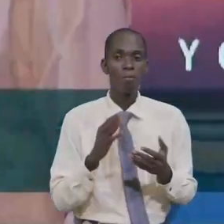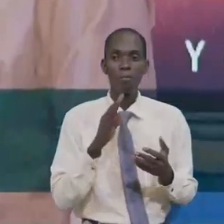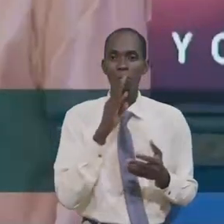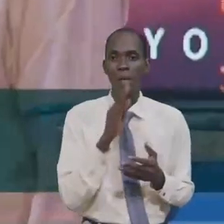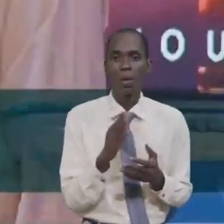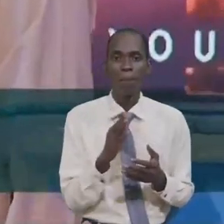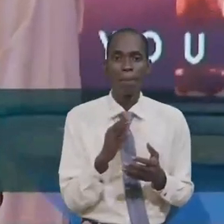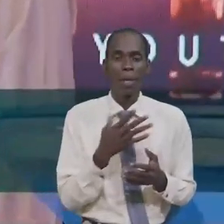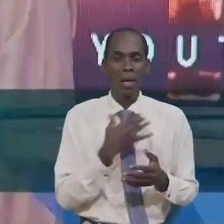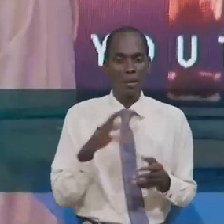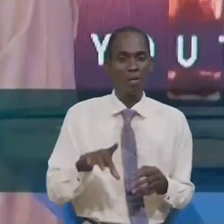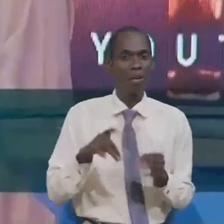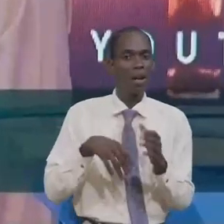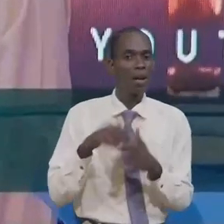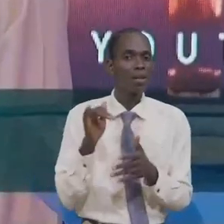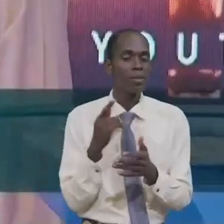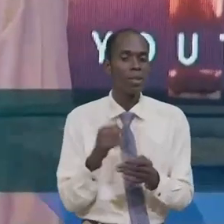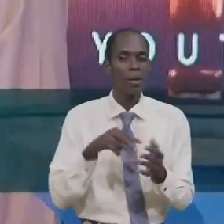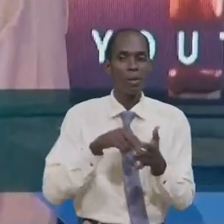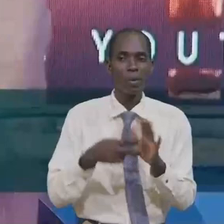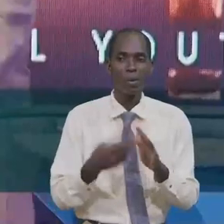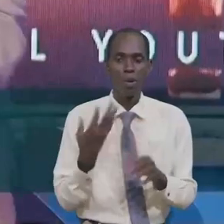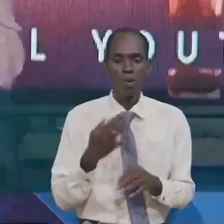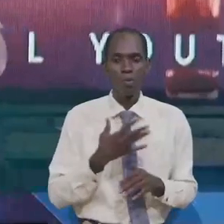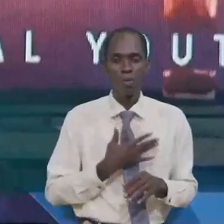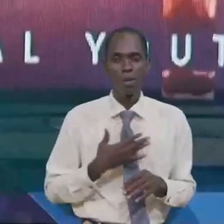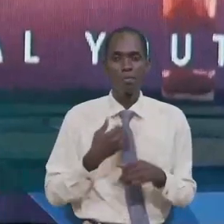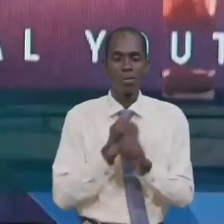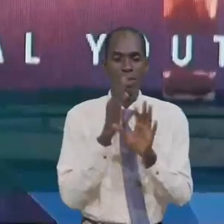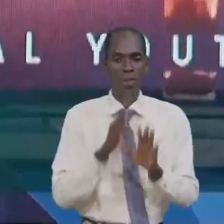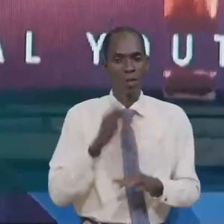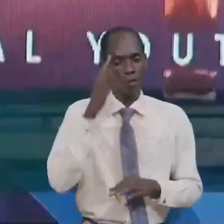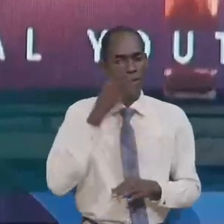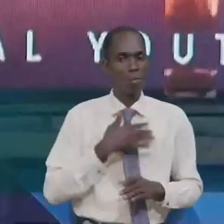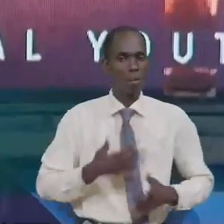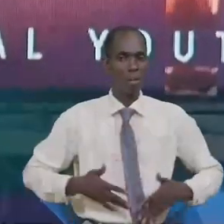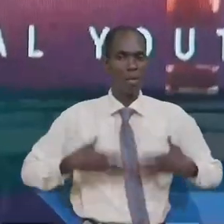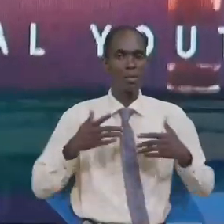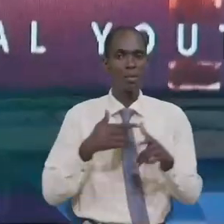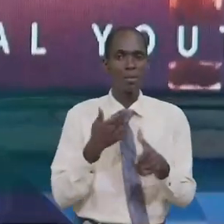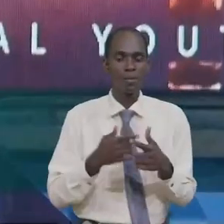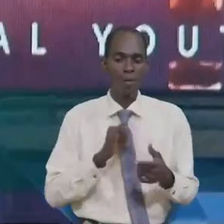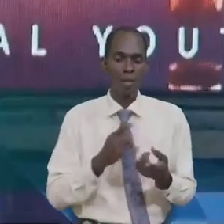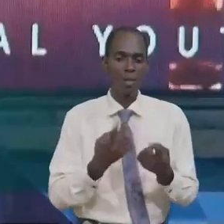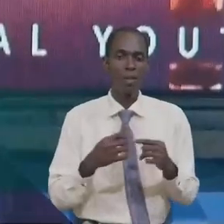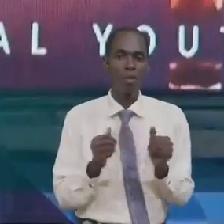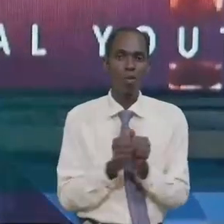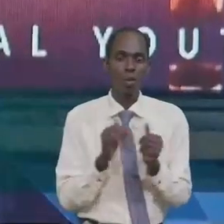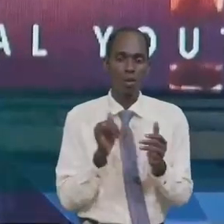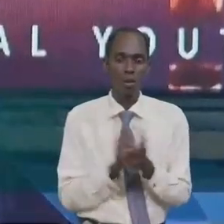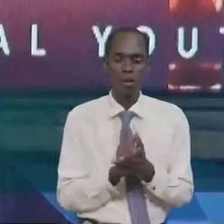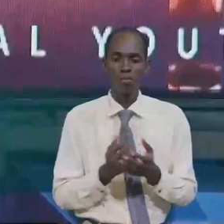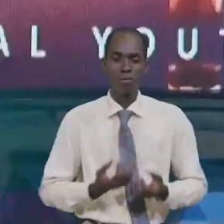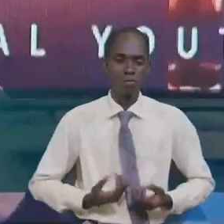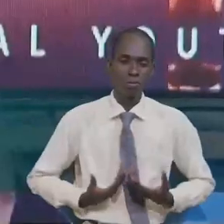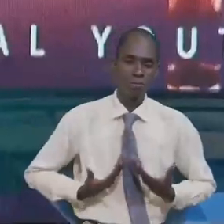l'objectif de mon créateur pour ma vie alors je viens avec passion avec elle avec motivation